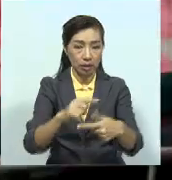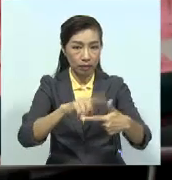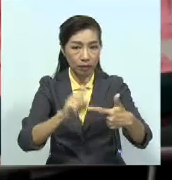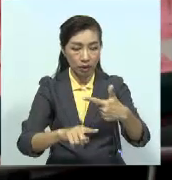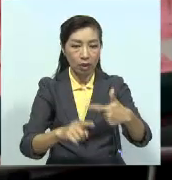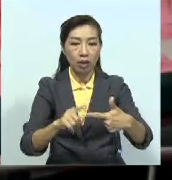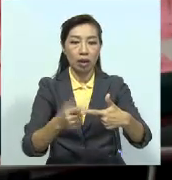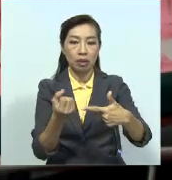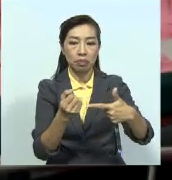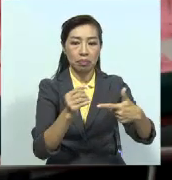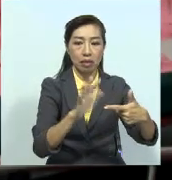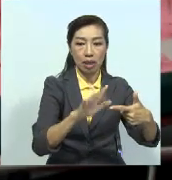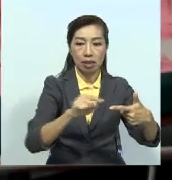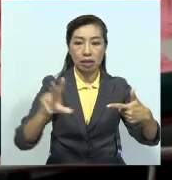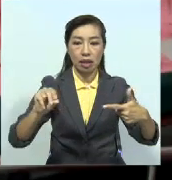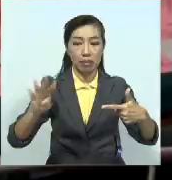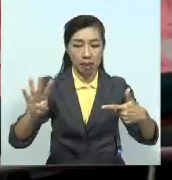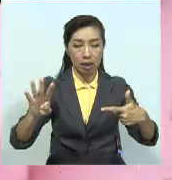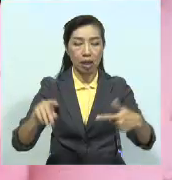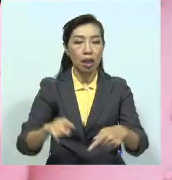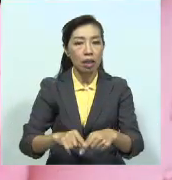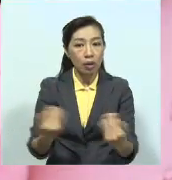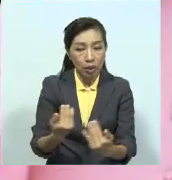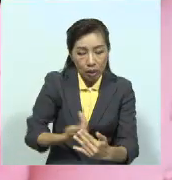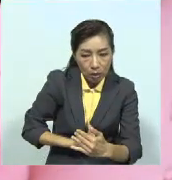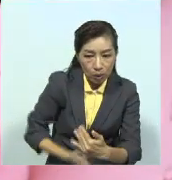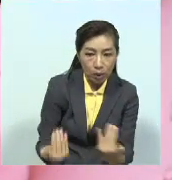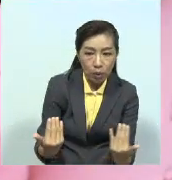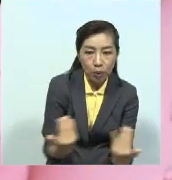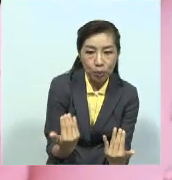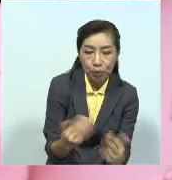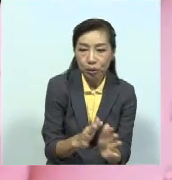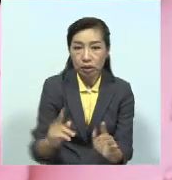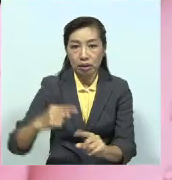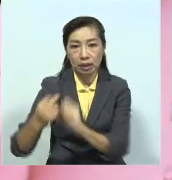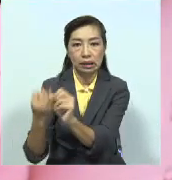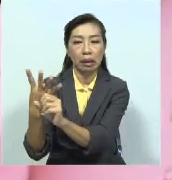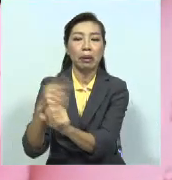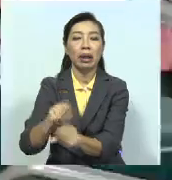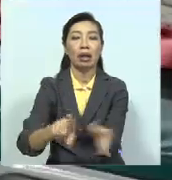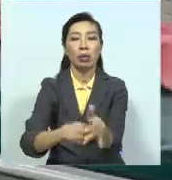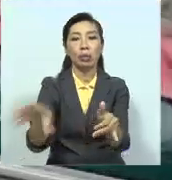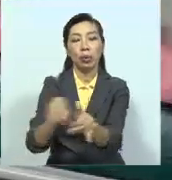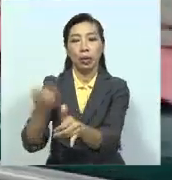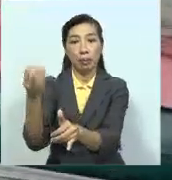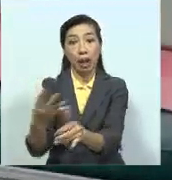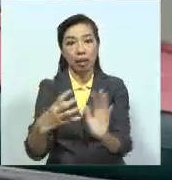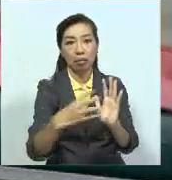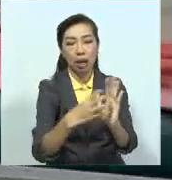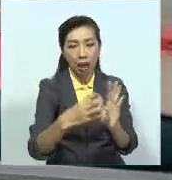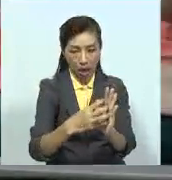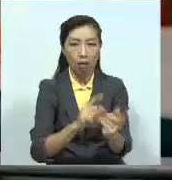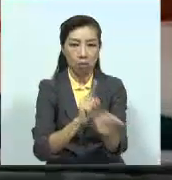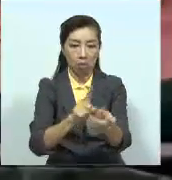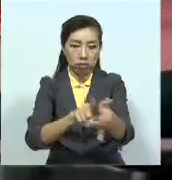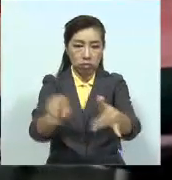ก่ 15-34 ปีและเด็กแรกเกิดถึง4ปีตามลำดับค่ะโดยภาคกลางเป็นภาคที่พบผู้ป่วยมากที่สุ